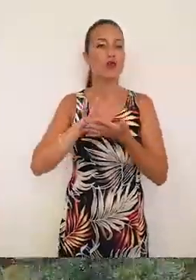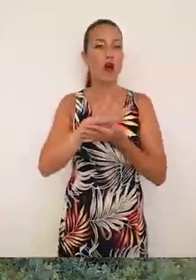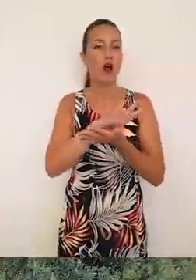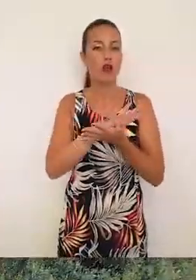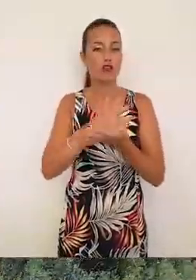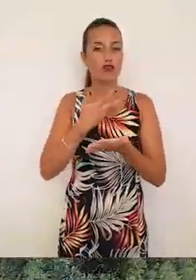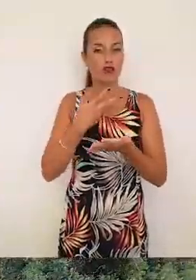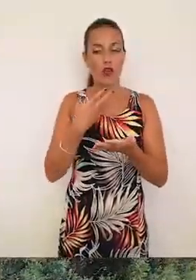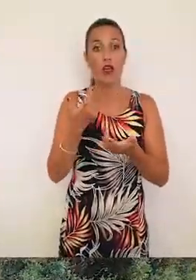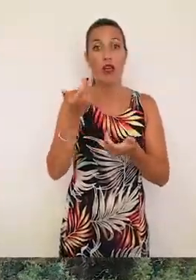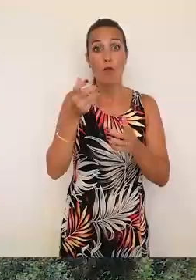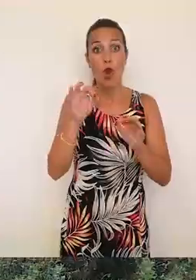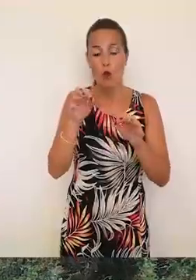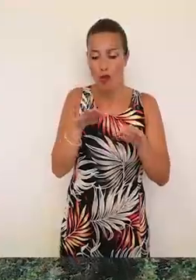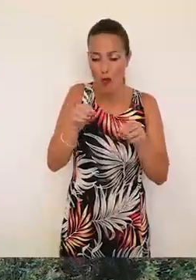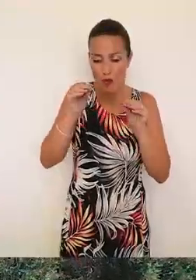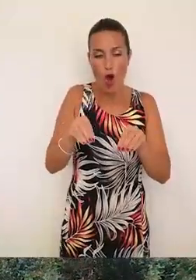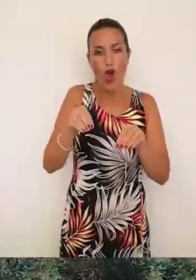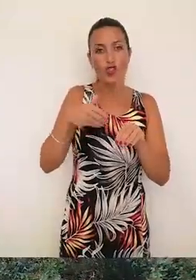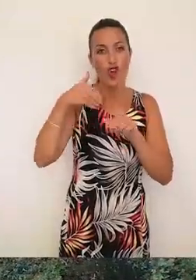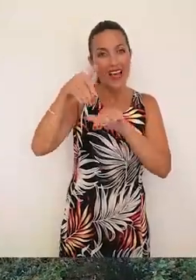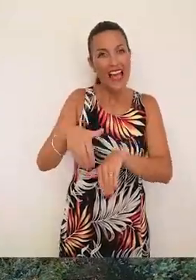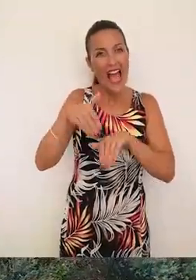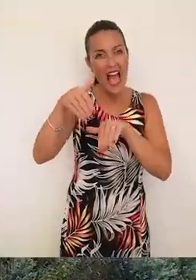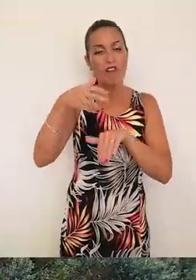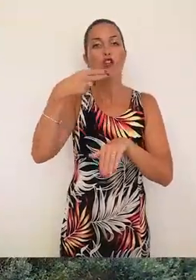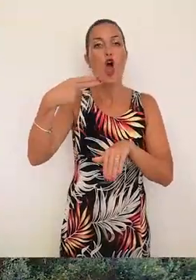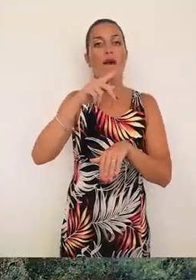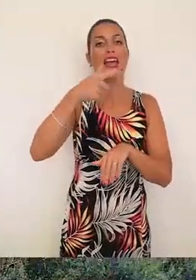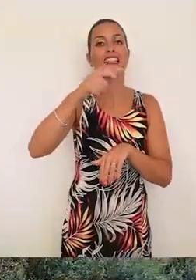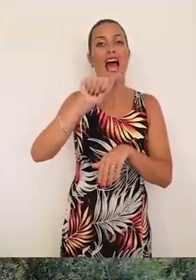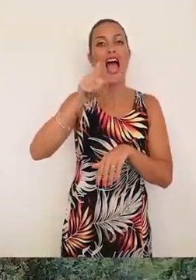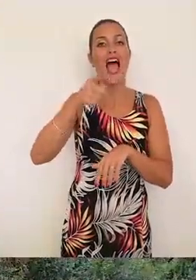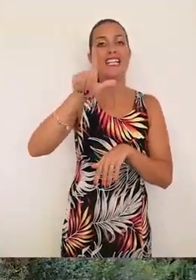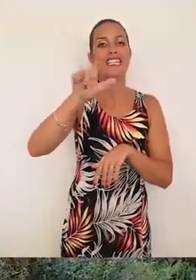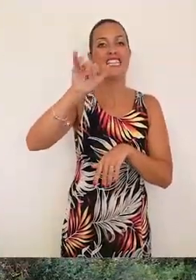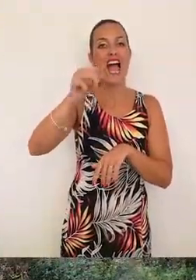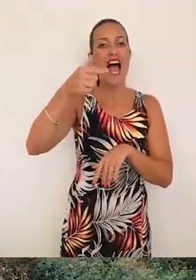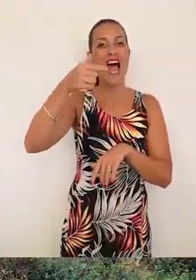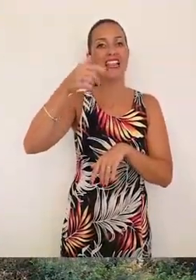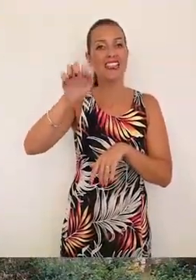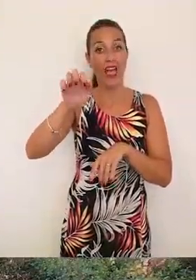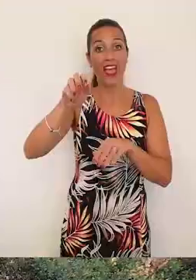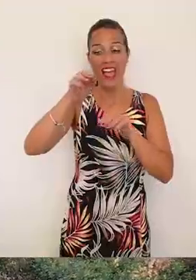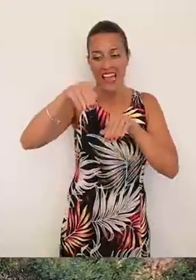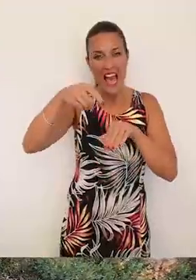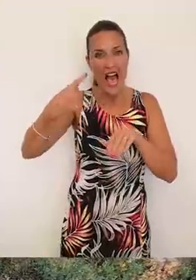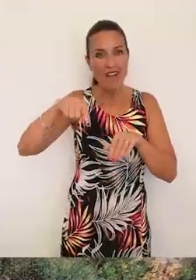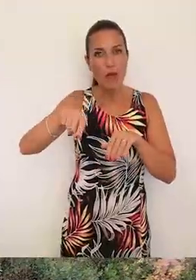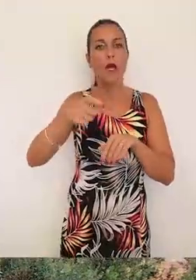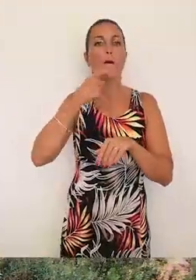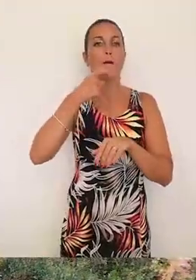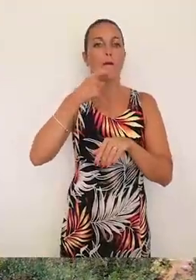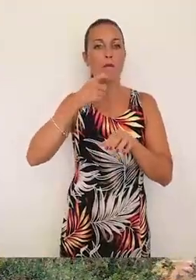Il paesaggio assume delle singolari sfumature nella zona delle Tagliate, termine locale utilizzato per indicare le cave di